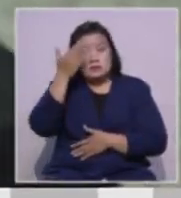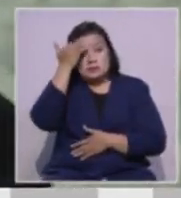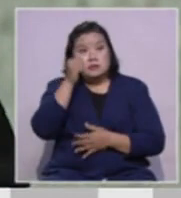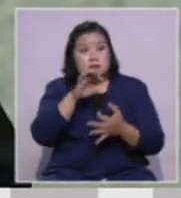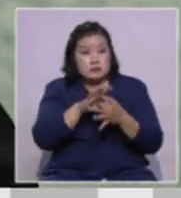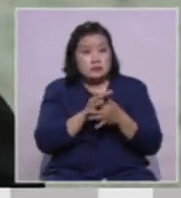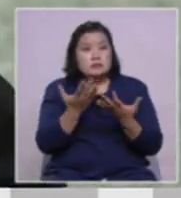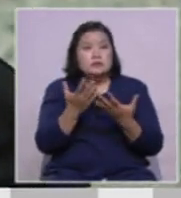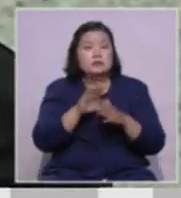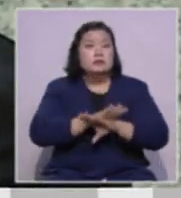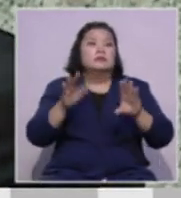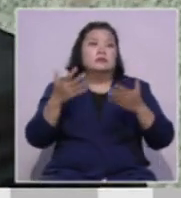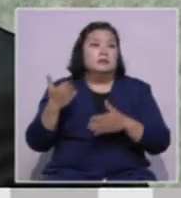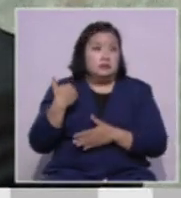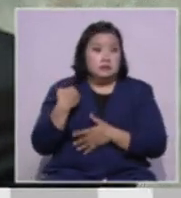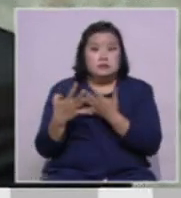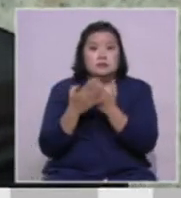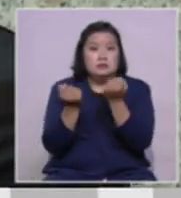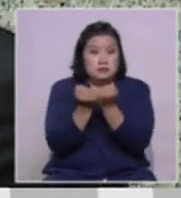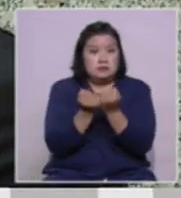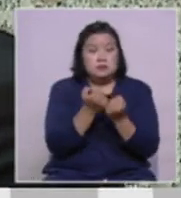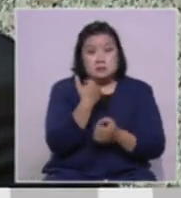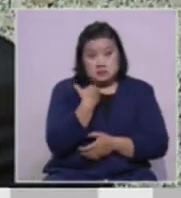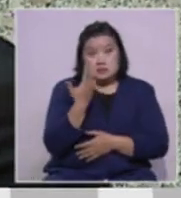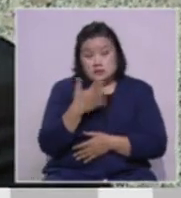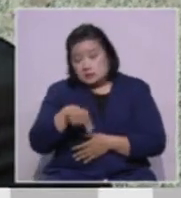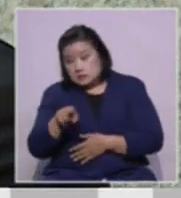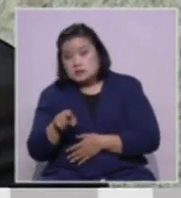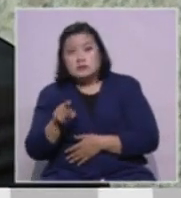วยมีติดคุกจริงๆด้วยเนี่ยได้เป็นรัฐมนตรี ซึ่งจริงๆมันมี